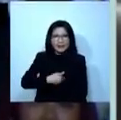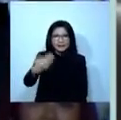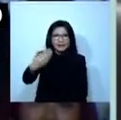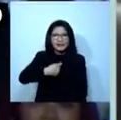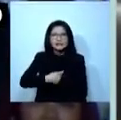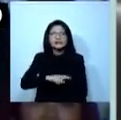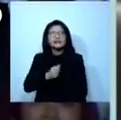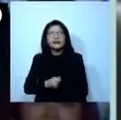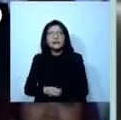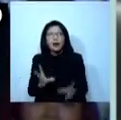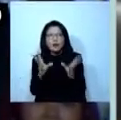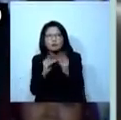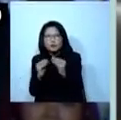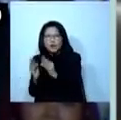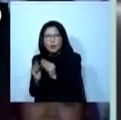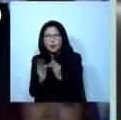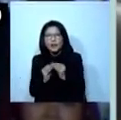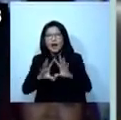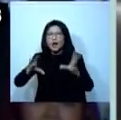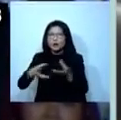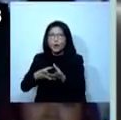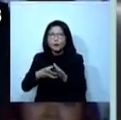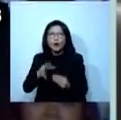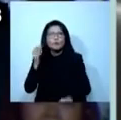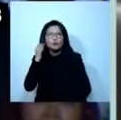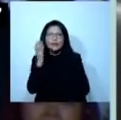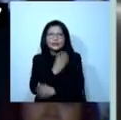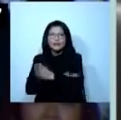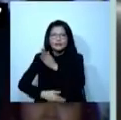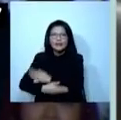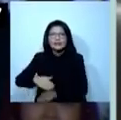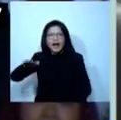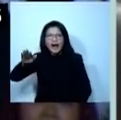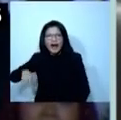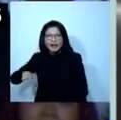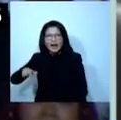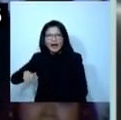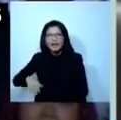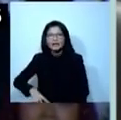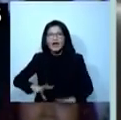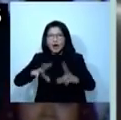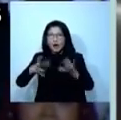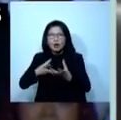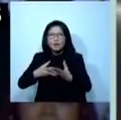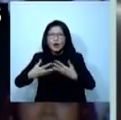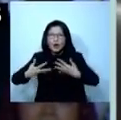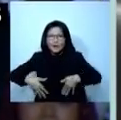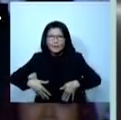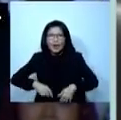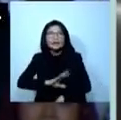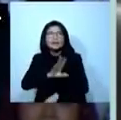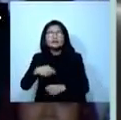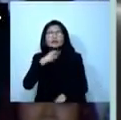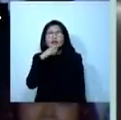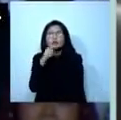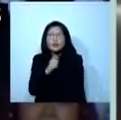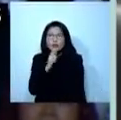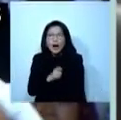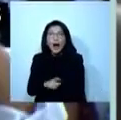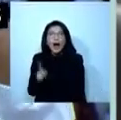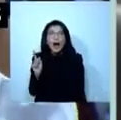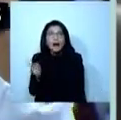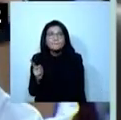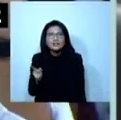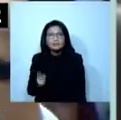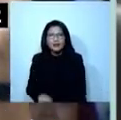menjelaskan maksimal 2 menit. Begitu itu dijelaskan, kalau dia tidak membaca atau dia tidak menguasai visi misi ataupun rencana program